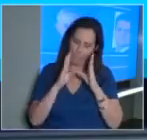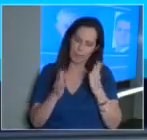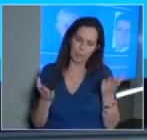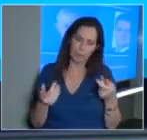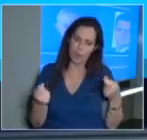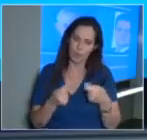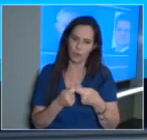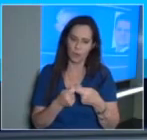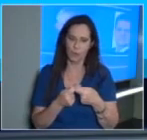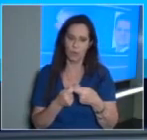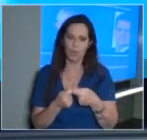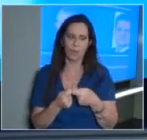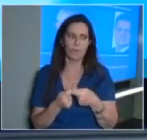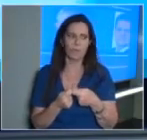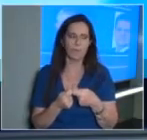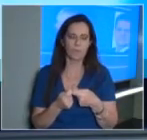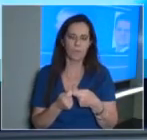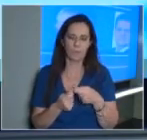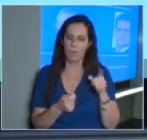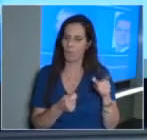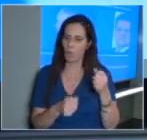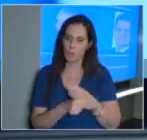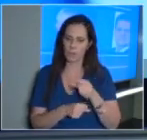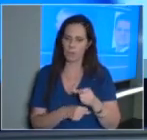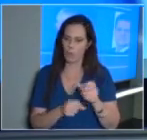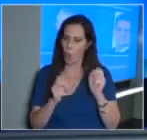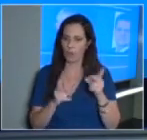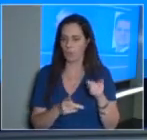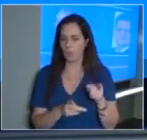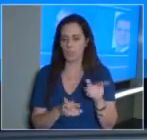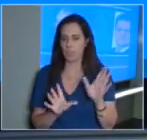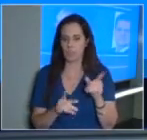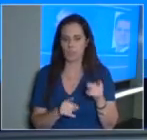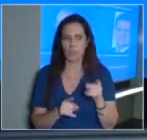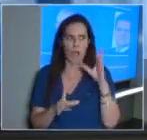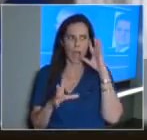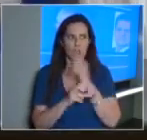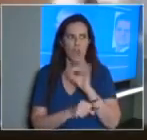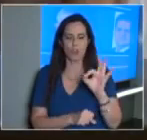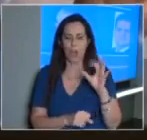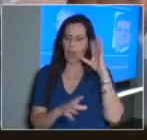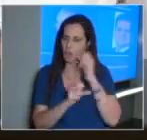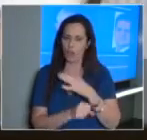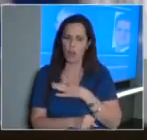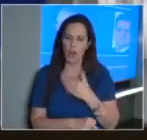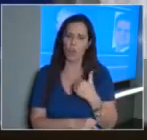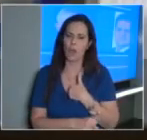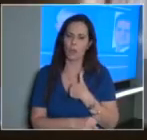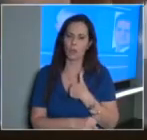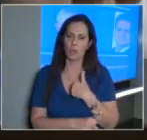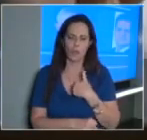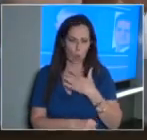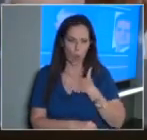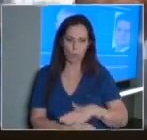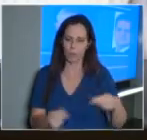מאמין בשותפות, והוא הולך בדרך הזאת. אוקיי, זה הגישה שלו. הגישה שלנו,